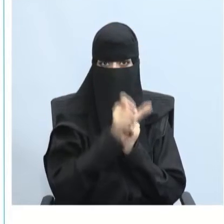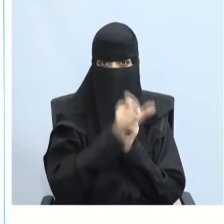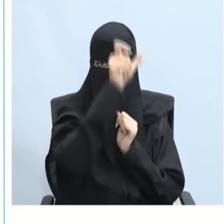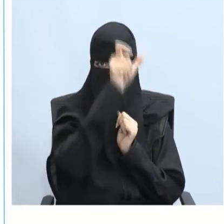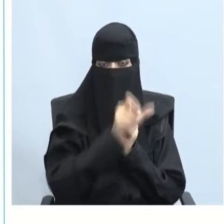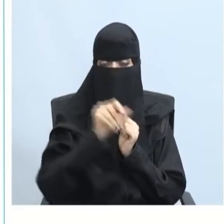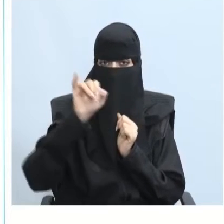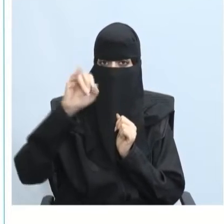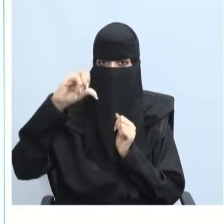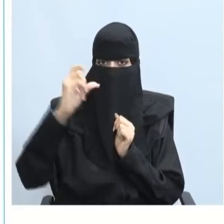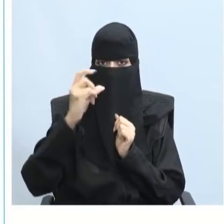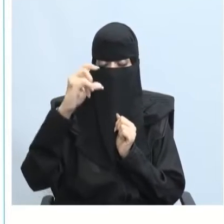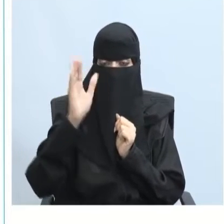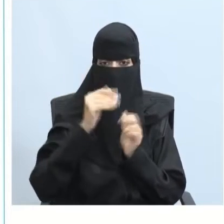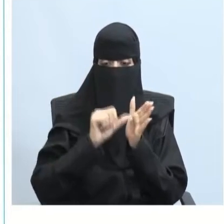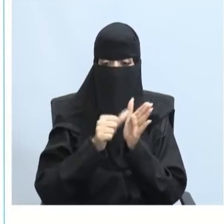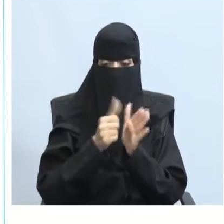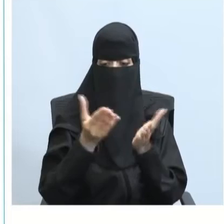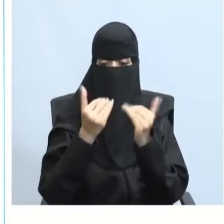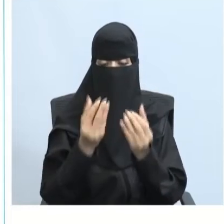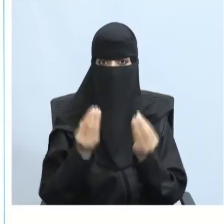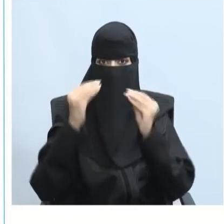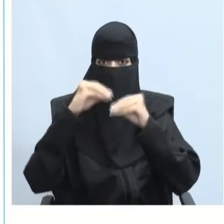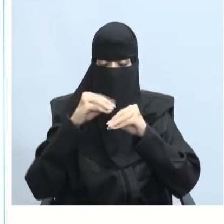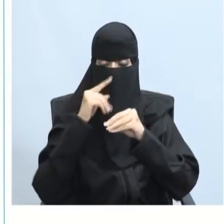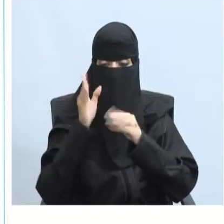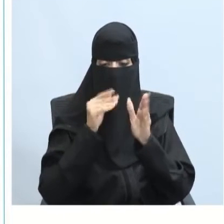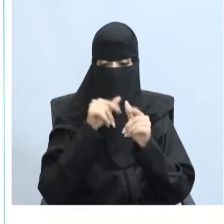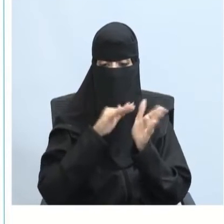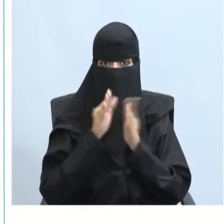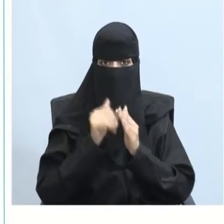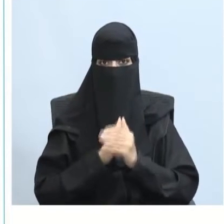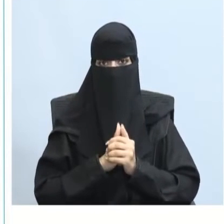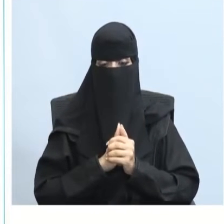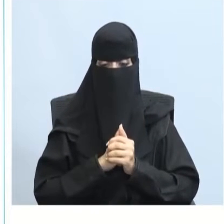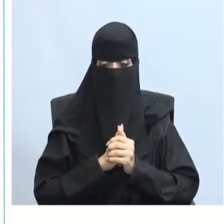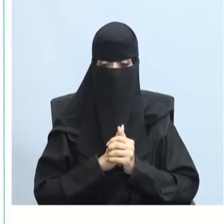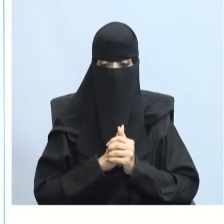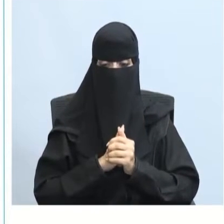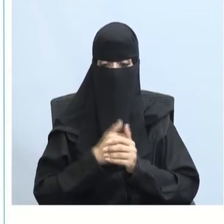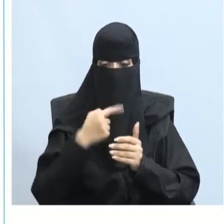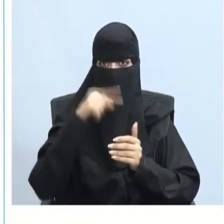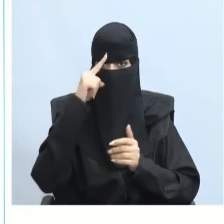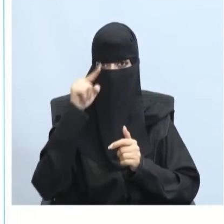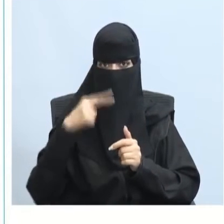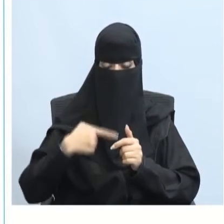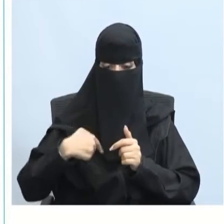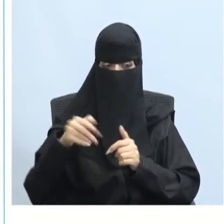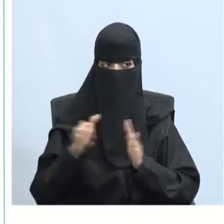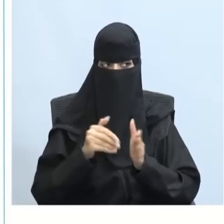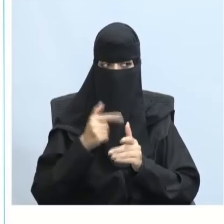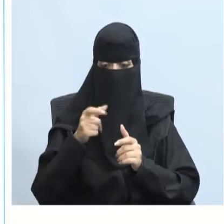في نافذه المورد ريسورس اكمل المعلومات المطلوبه الخاصه بعضو الفريق على سبيل المثال الاسم